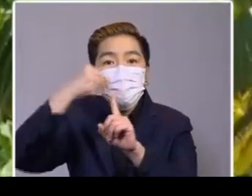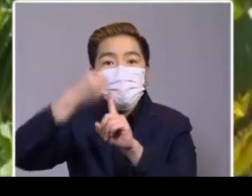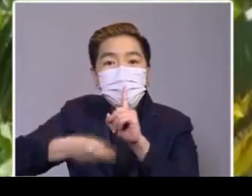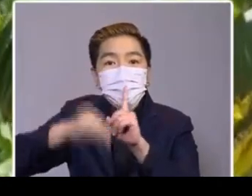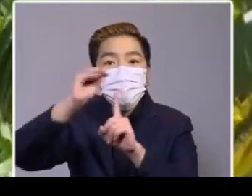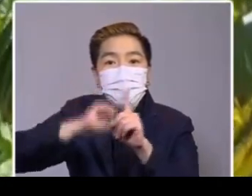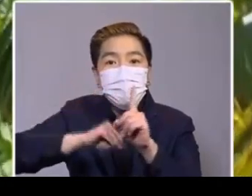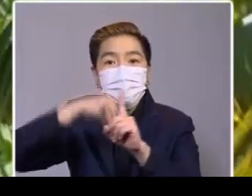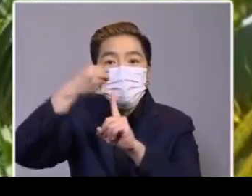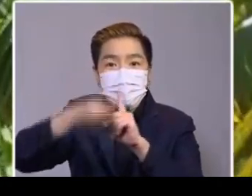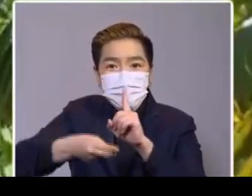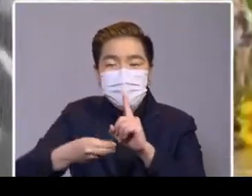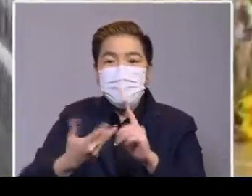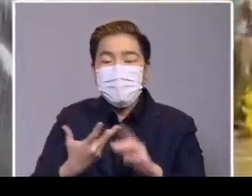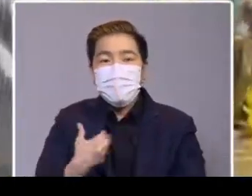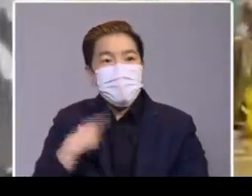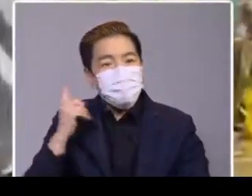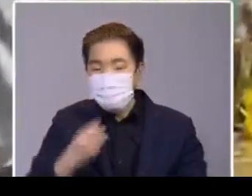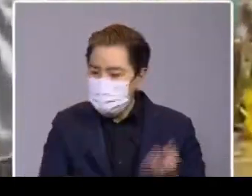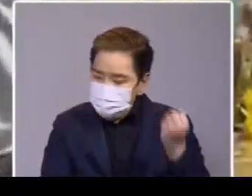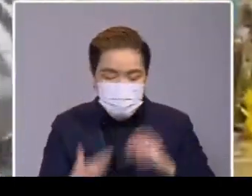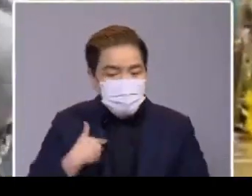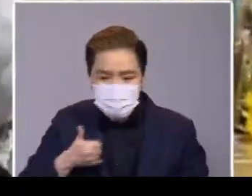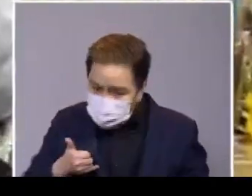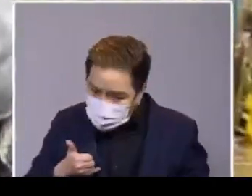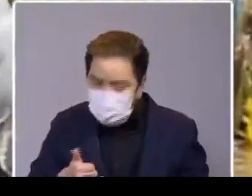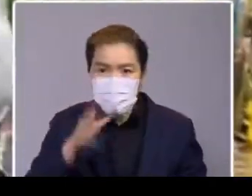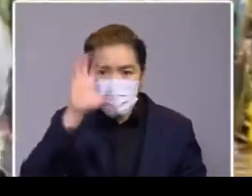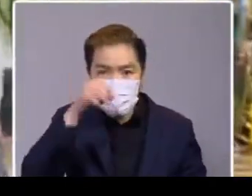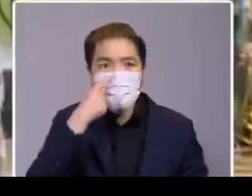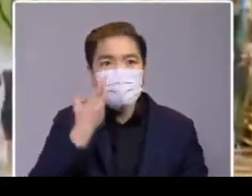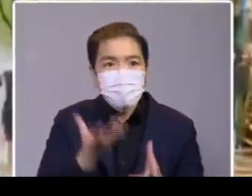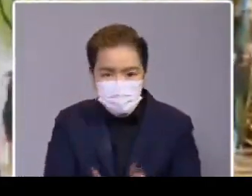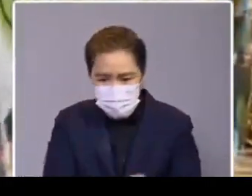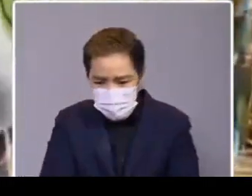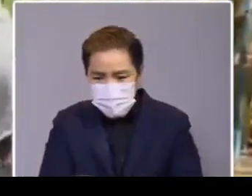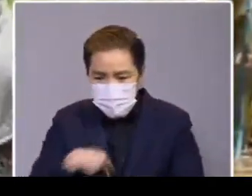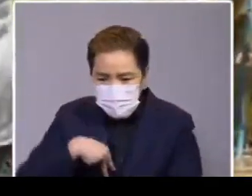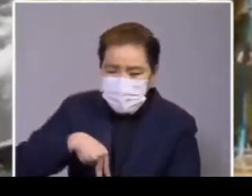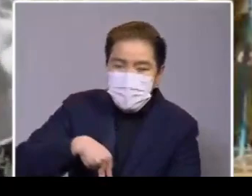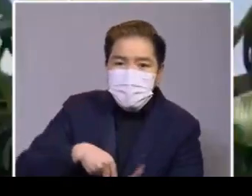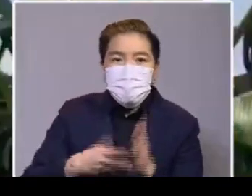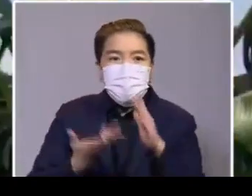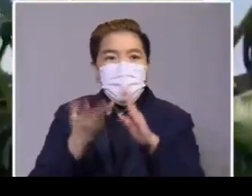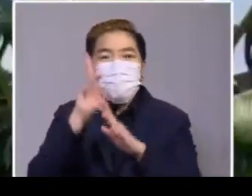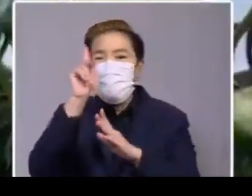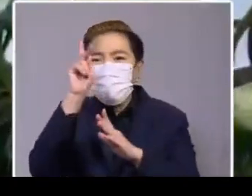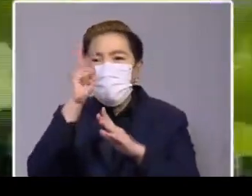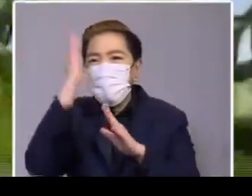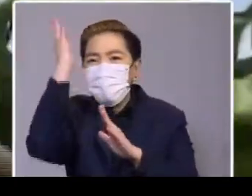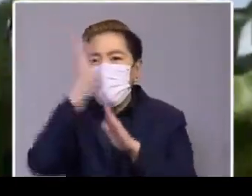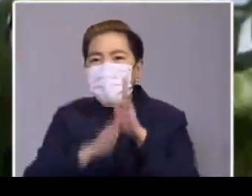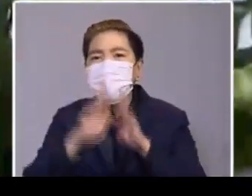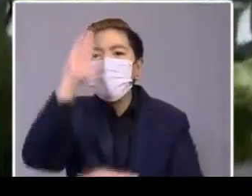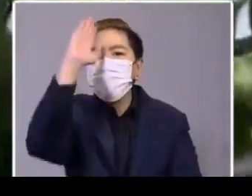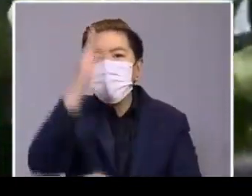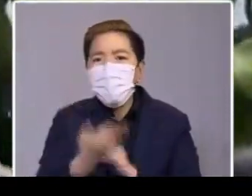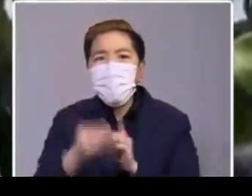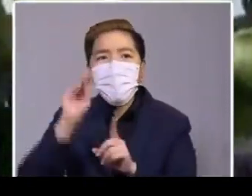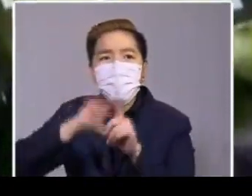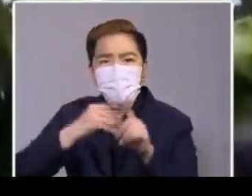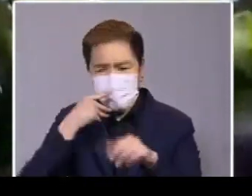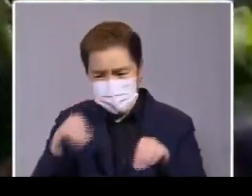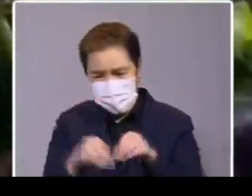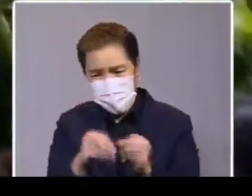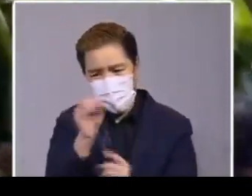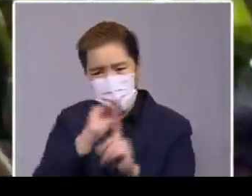ต้องเรียกว่าลุยน้ำเข้าไปในสวนยังพอจะมีพื้นที่ให้ยืนตัดไปตองแบบนี้ได้กำลังจะยืนต้น